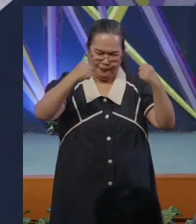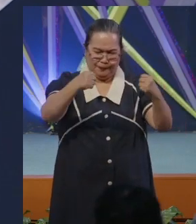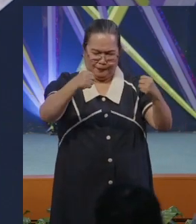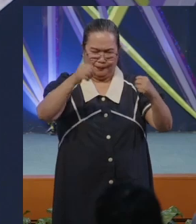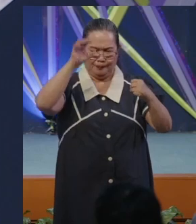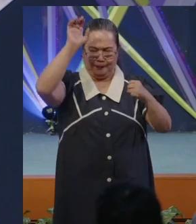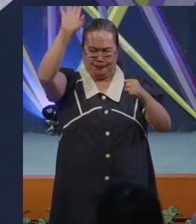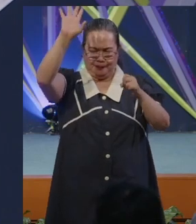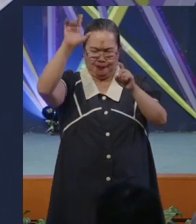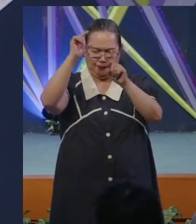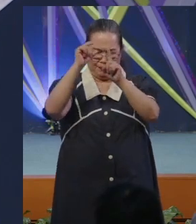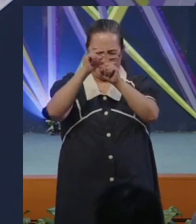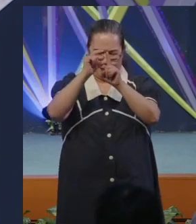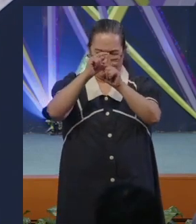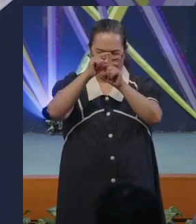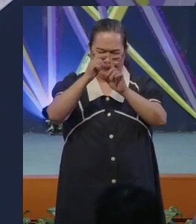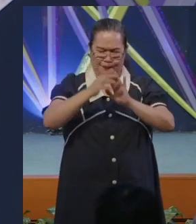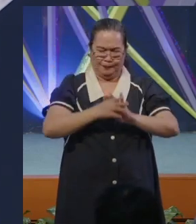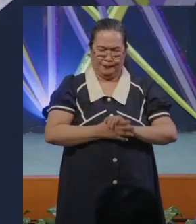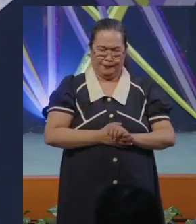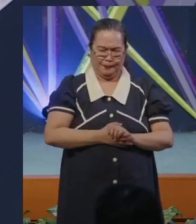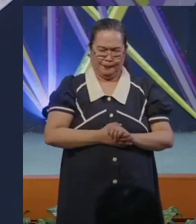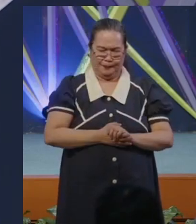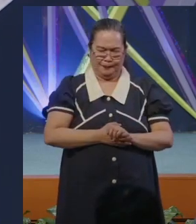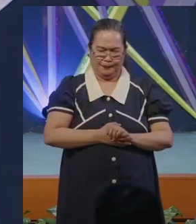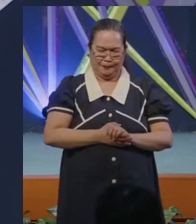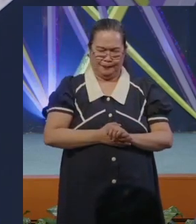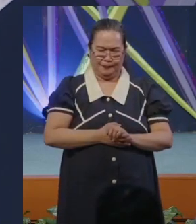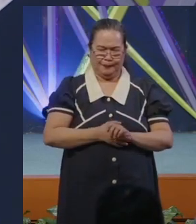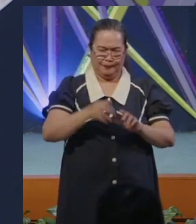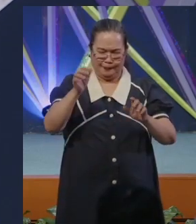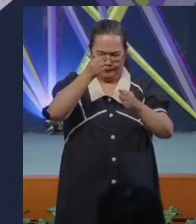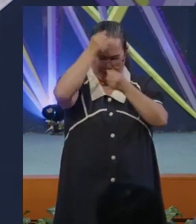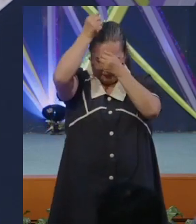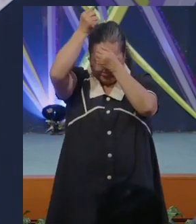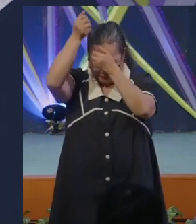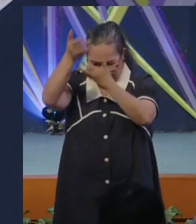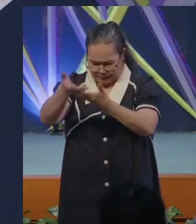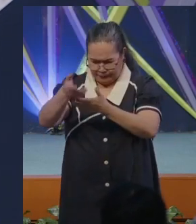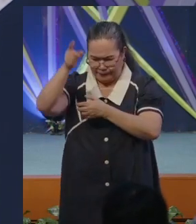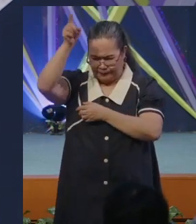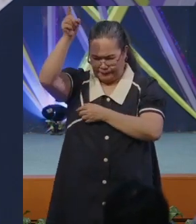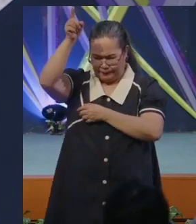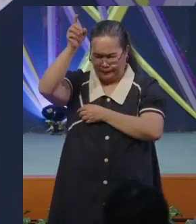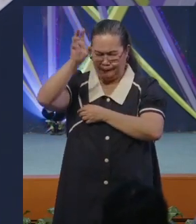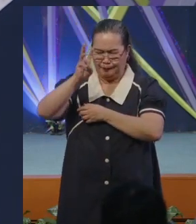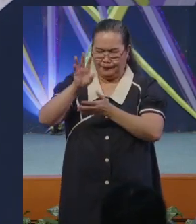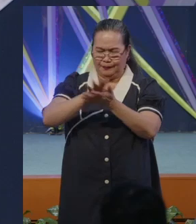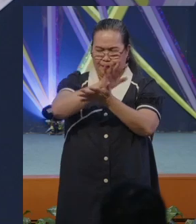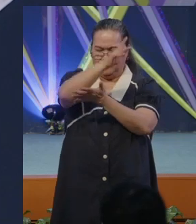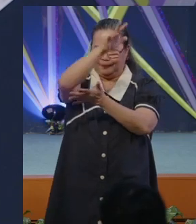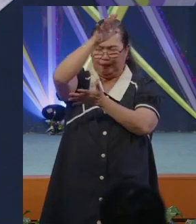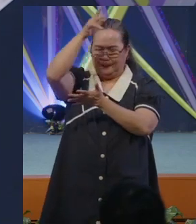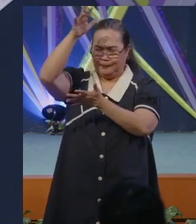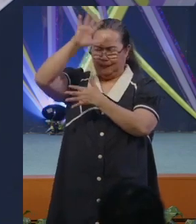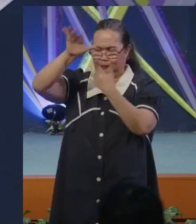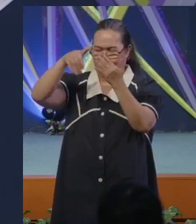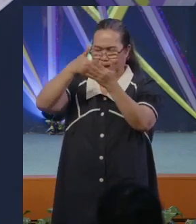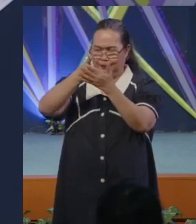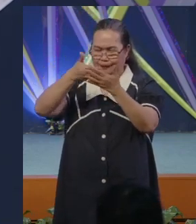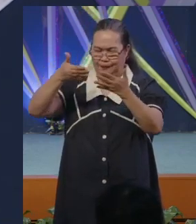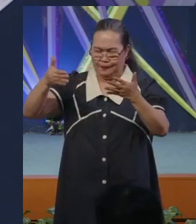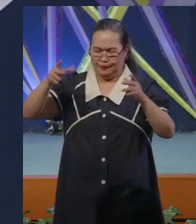inyong salita. Sa aming pagsunod, Panginoon, kayo po ang malwalhati sa lahat ng